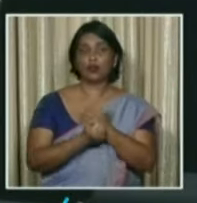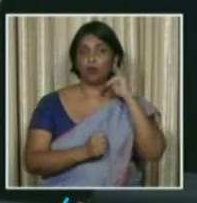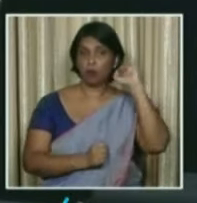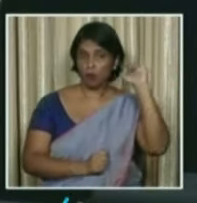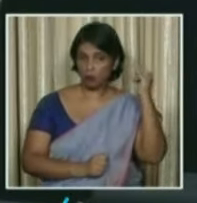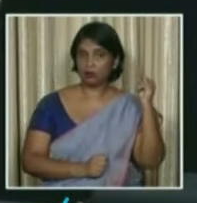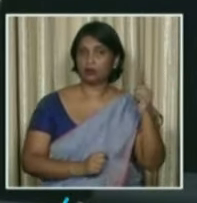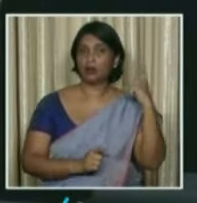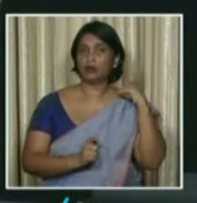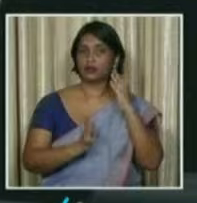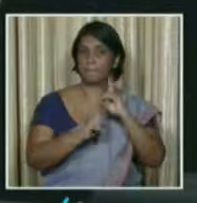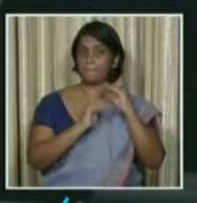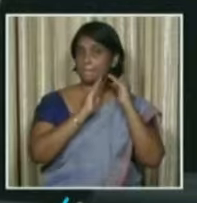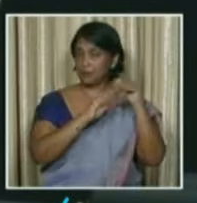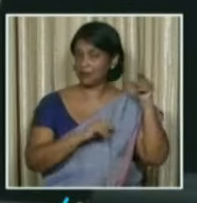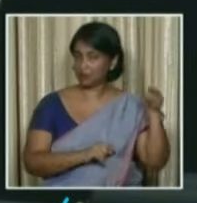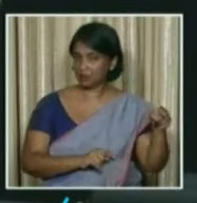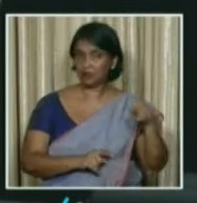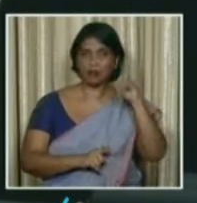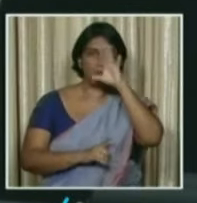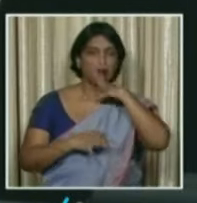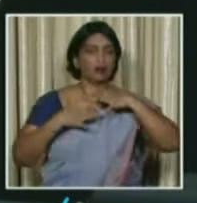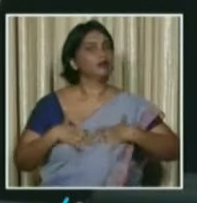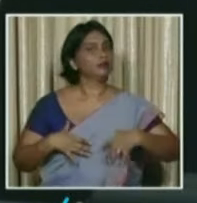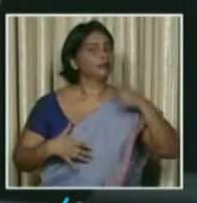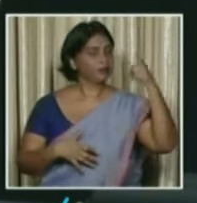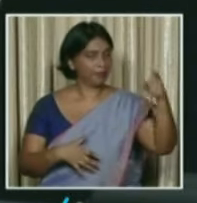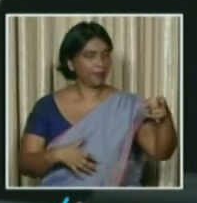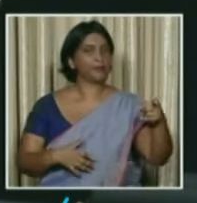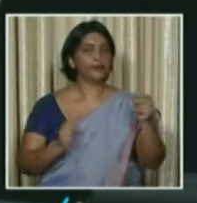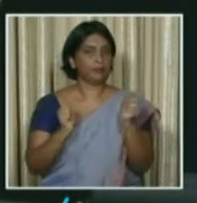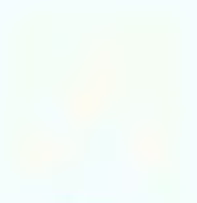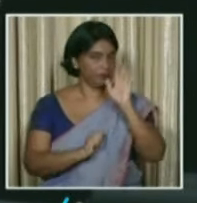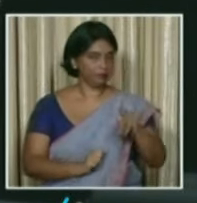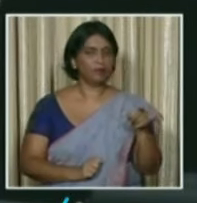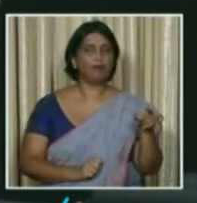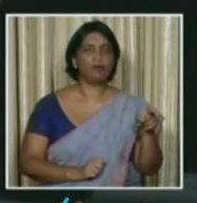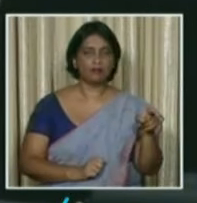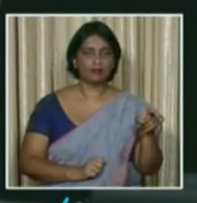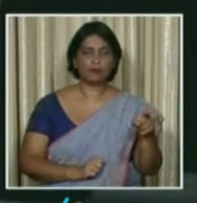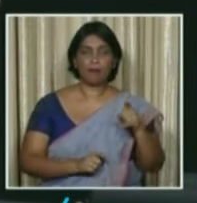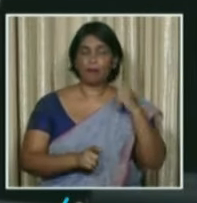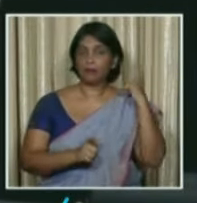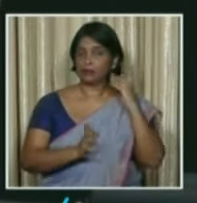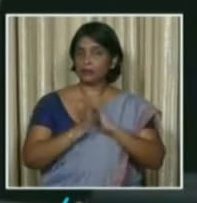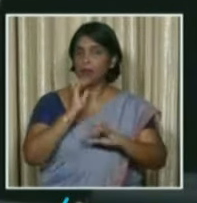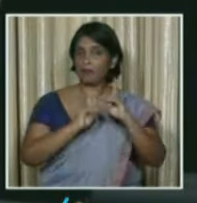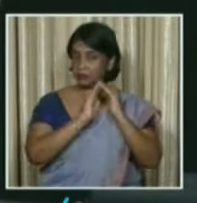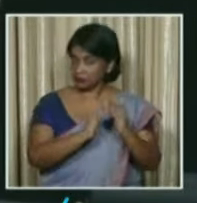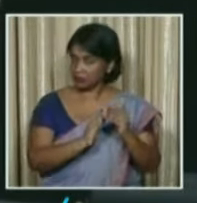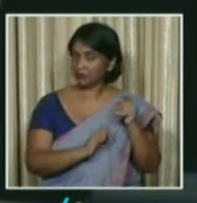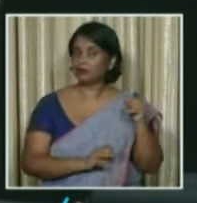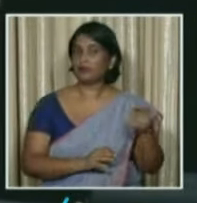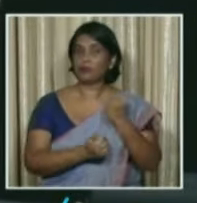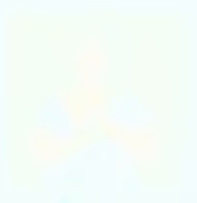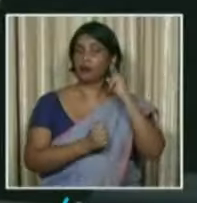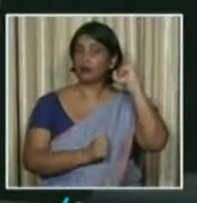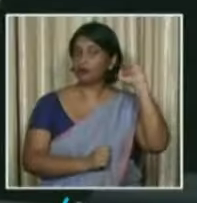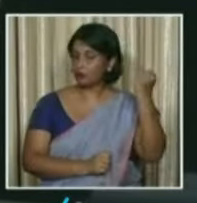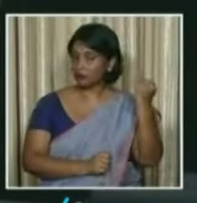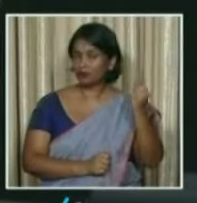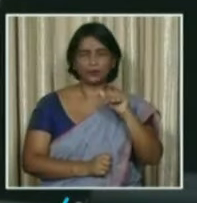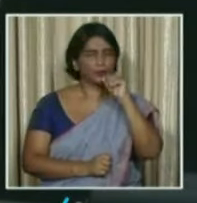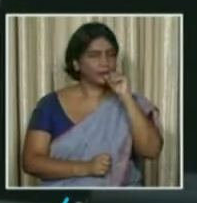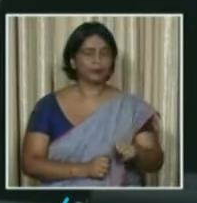පොලිස්පතිතුමා ආරක්ෂක අමාත්‍යාංශයේ සිවිල් ඇඳුමෙන් ගිහිල්ලා කටයුතු කරනවා කියලා. ආරක්ෂක අමාත්‍යාංශයට පොලිස්පතිතුමා